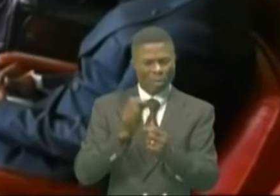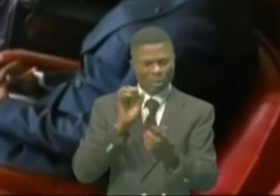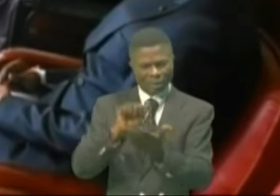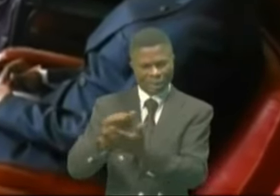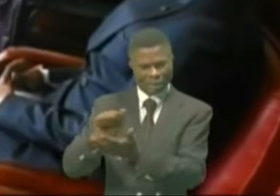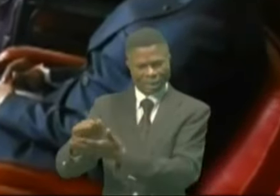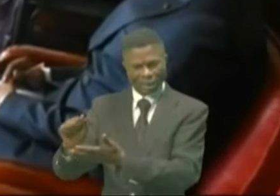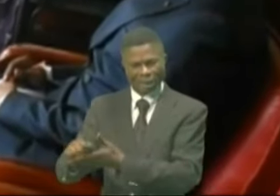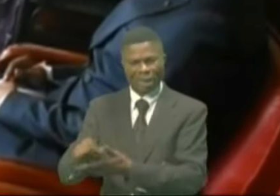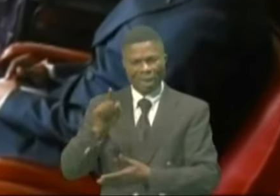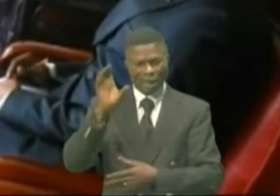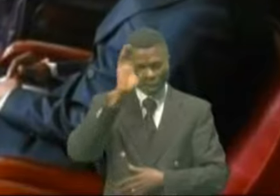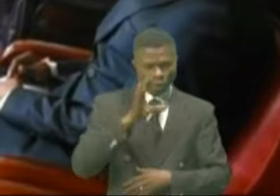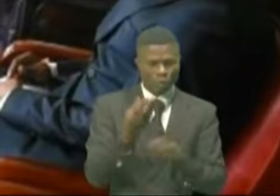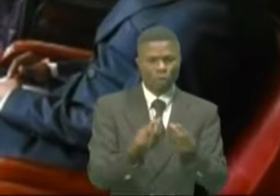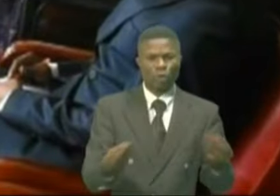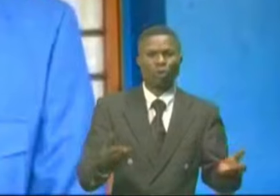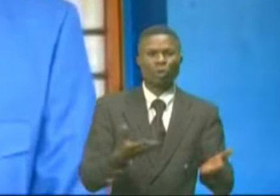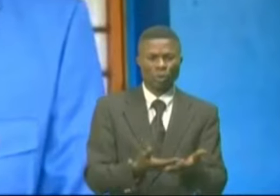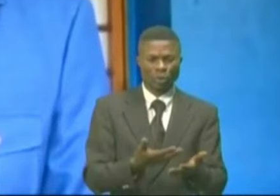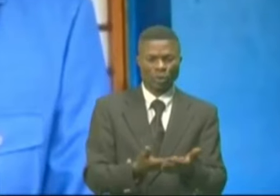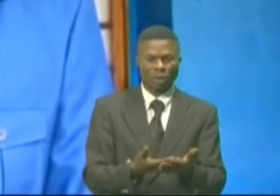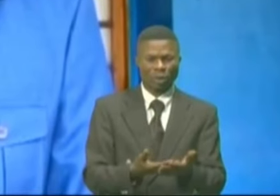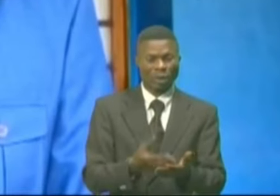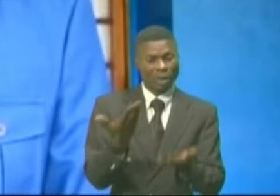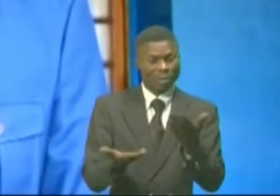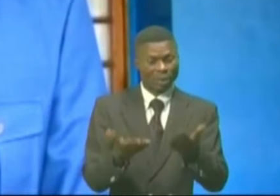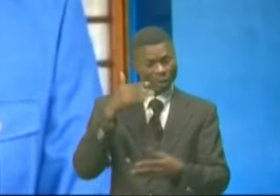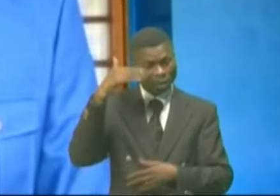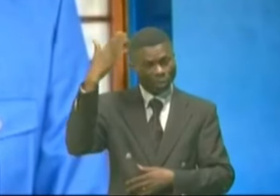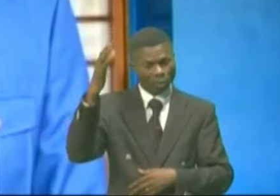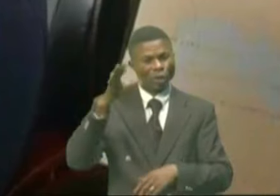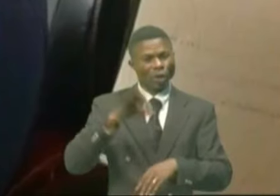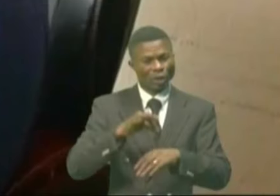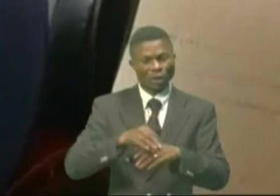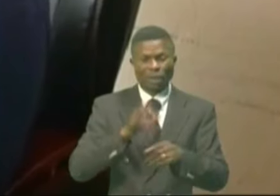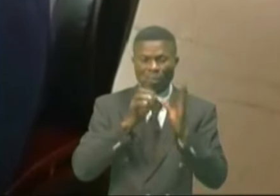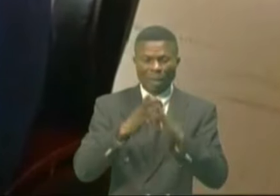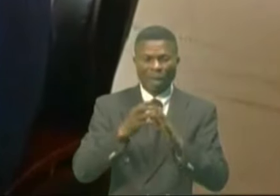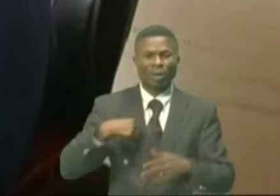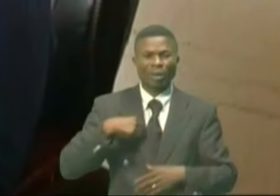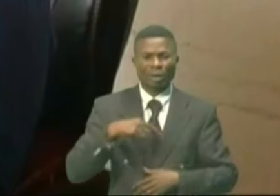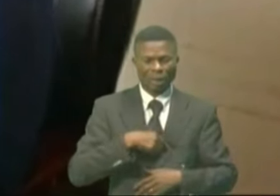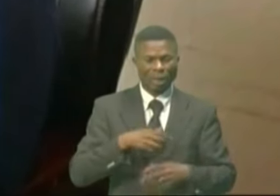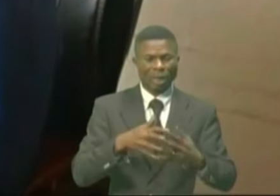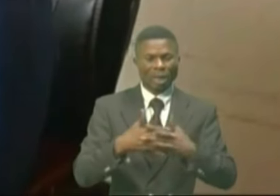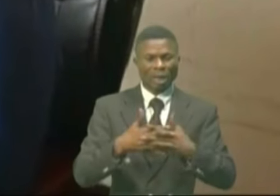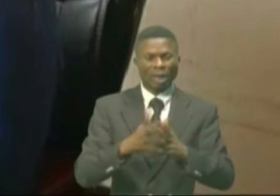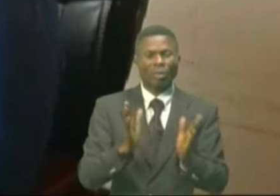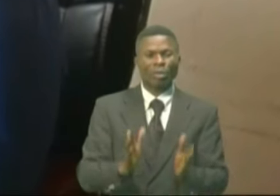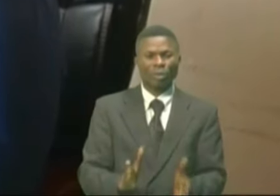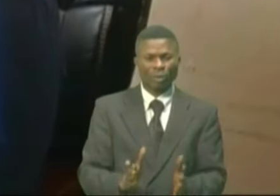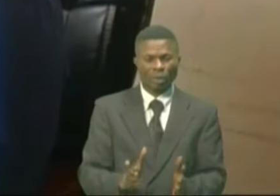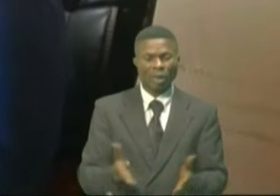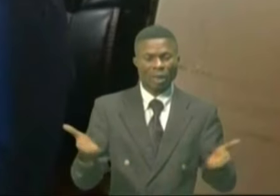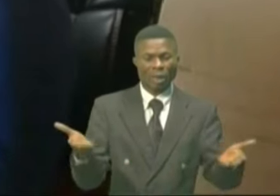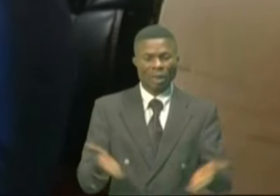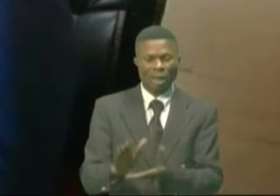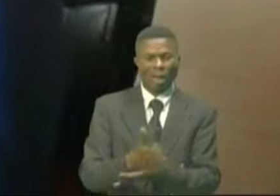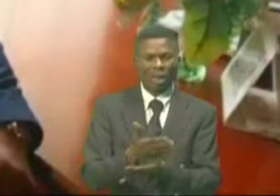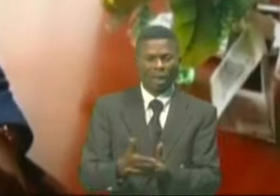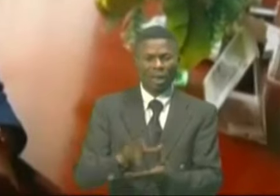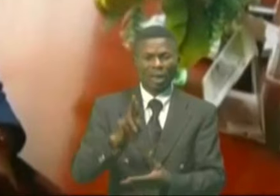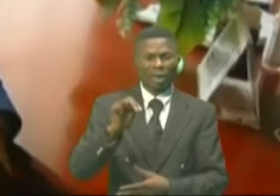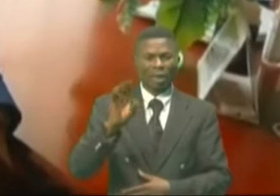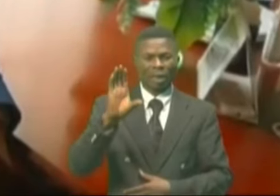affaires. Nous n'avons pas eu la chance de pouvoir le rencontrer et d'échanger avec lui sur le partenariat qui doit exister entre la RTNC